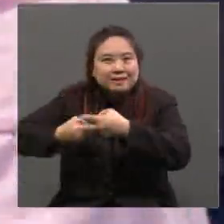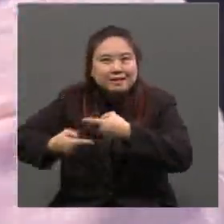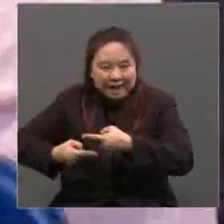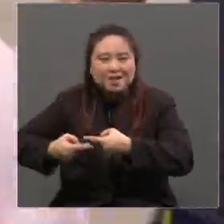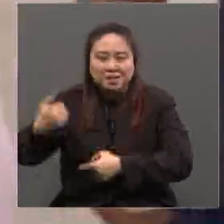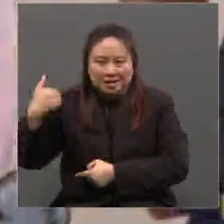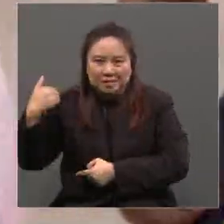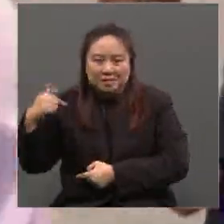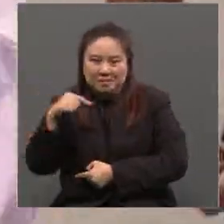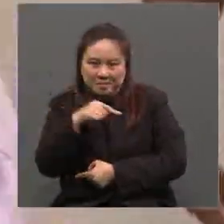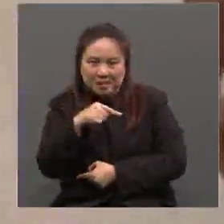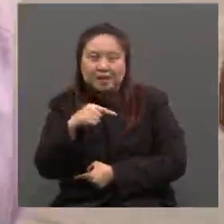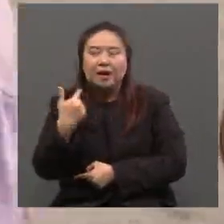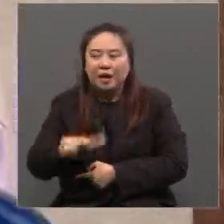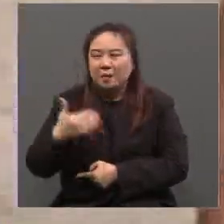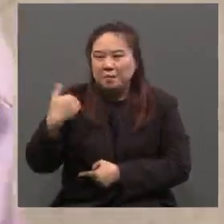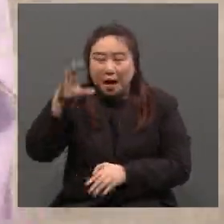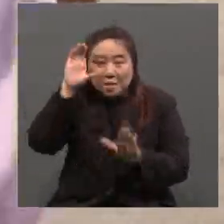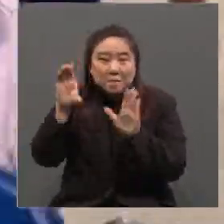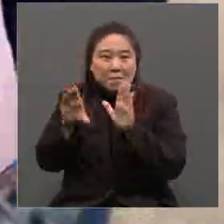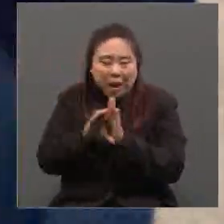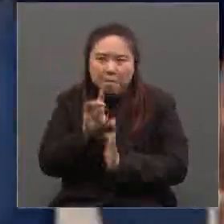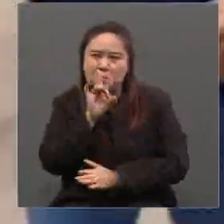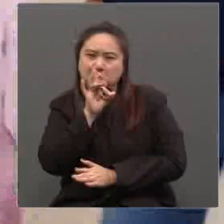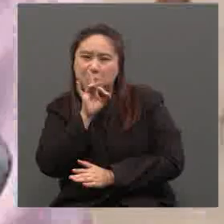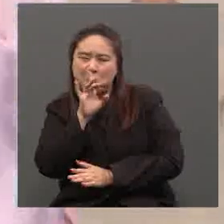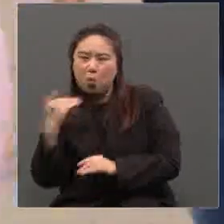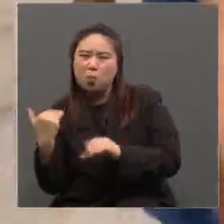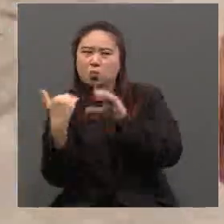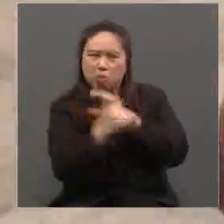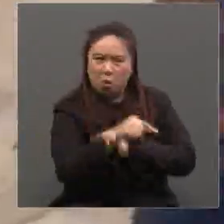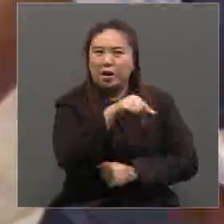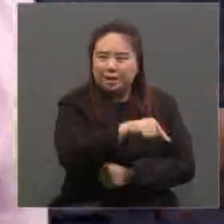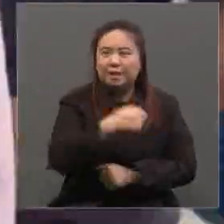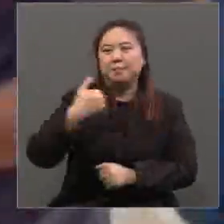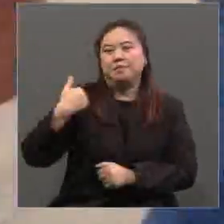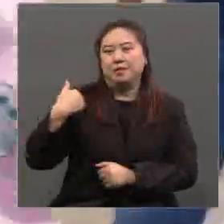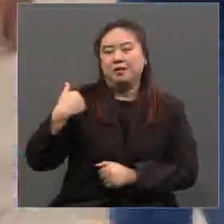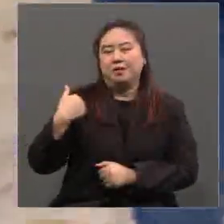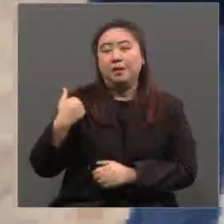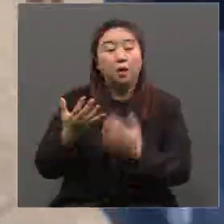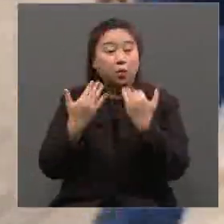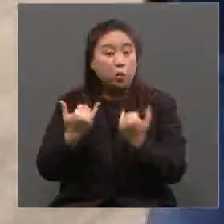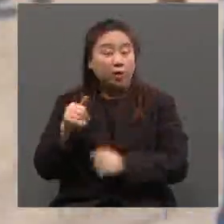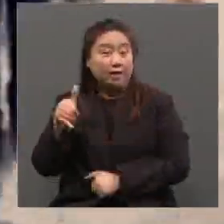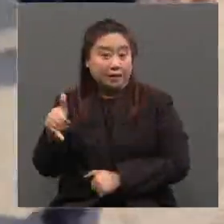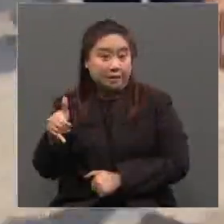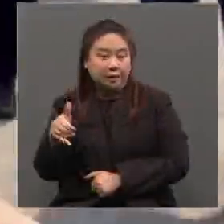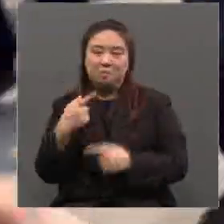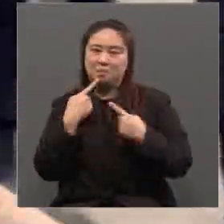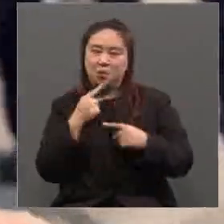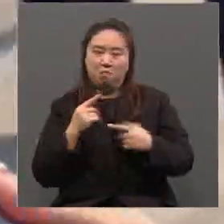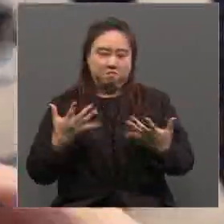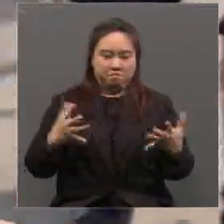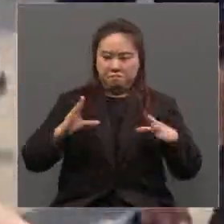พศผู้เสียหายแล้วมีการส่งรูปภาพแบบวาบวิวให้กับผู้เสียหายด้วยโดยผู้ต้องหาตอนนี้ยังให้การภาคเ